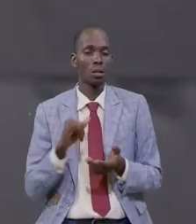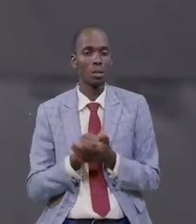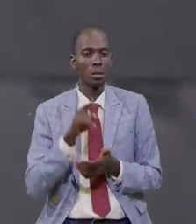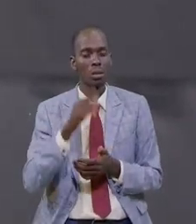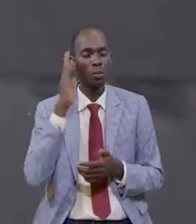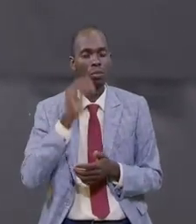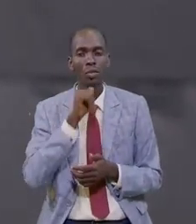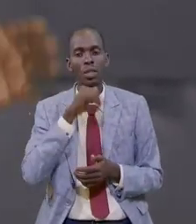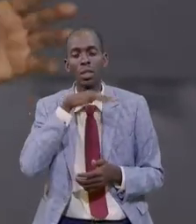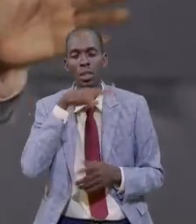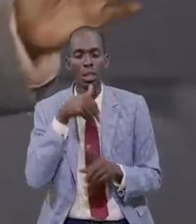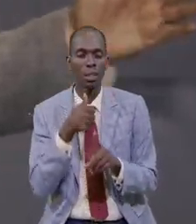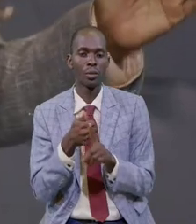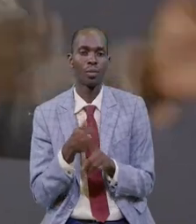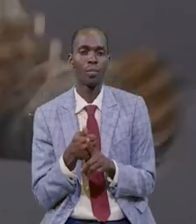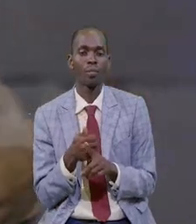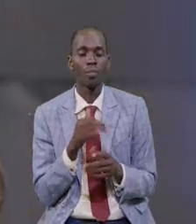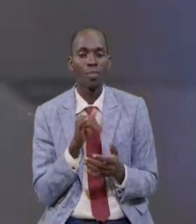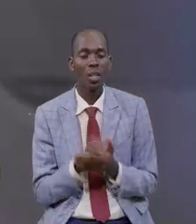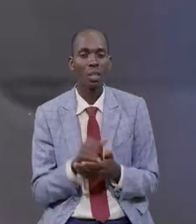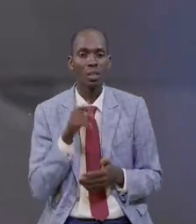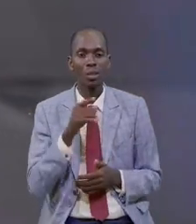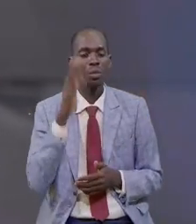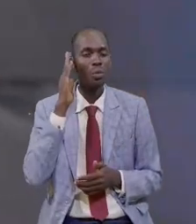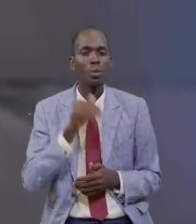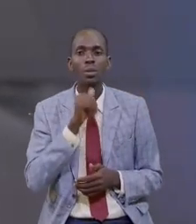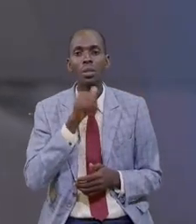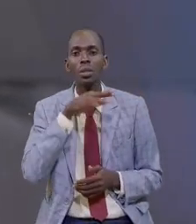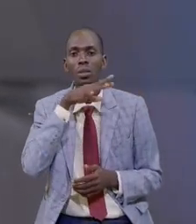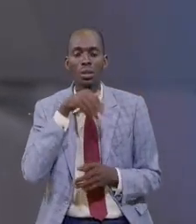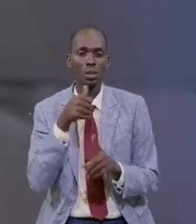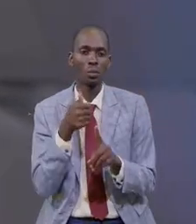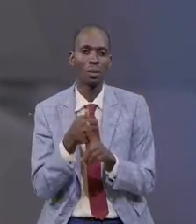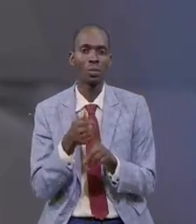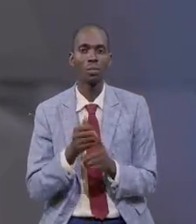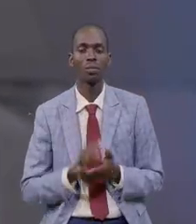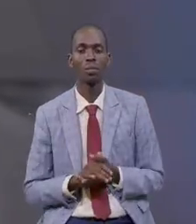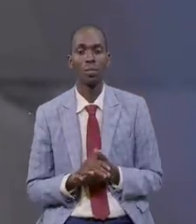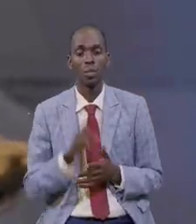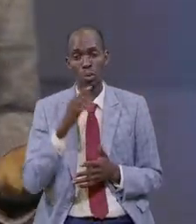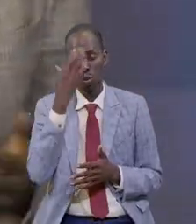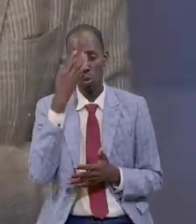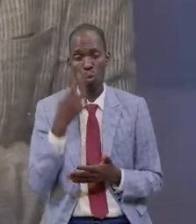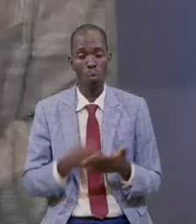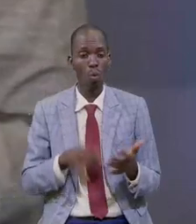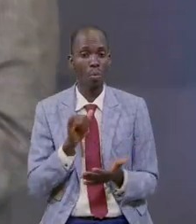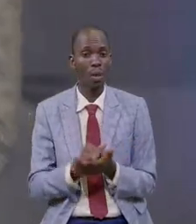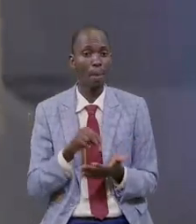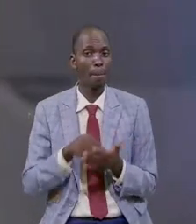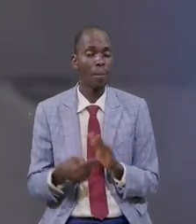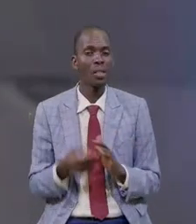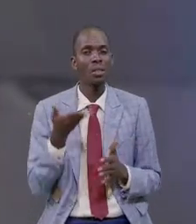les m du roi de ne pas se souiller par les ma du roi vous savez ce que ça veut